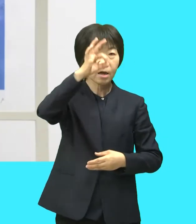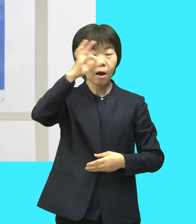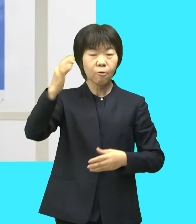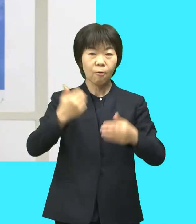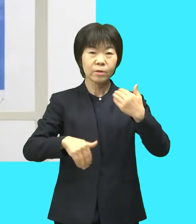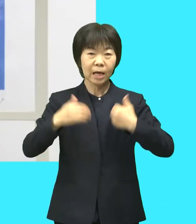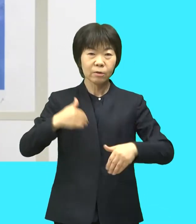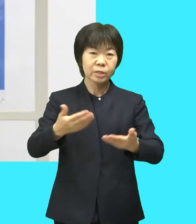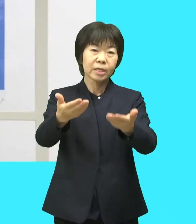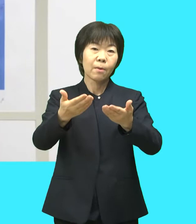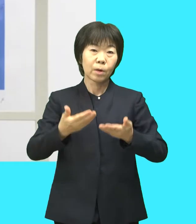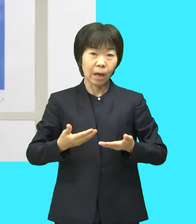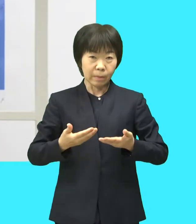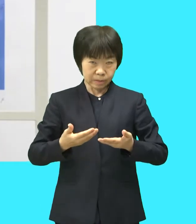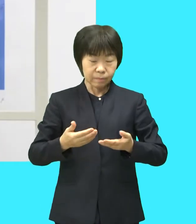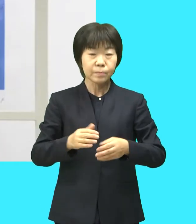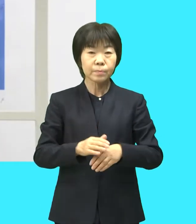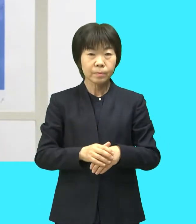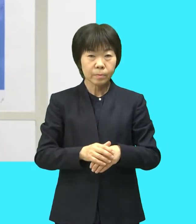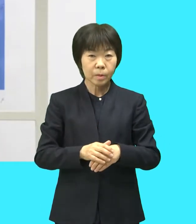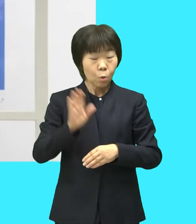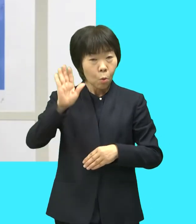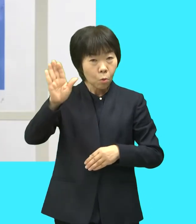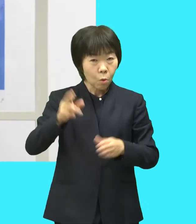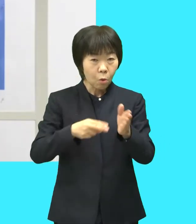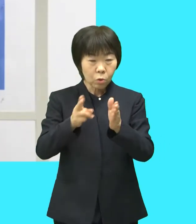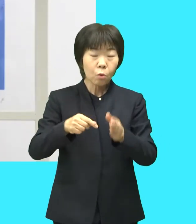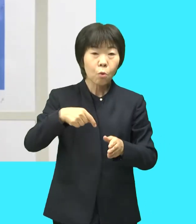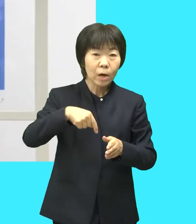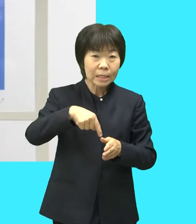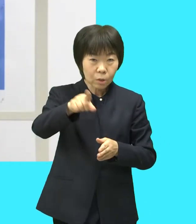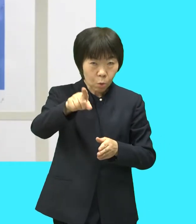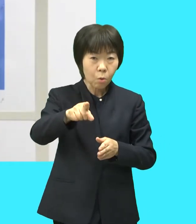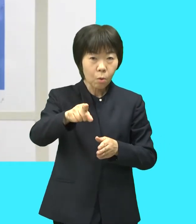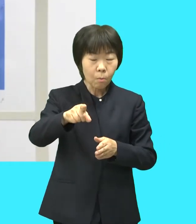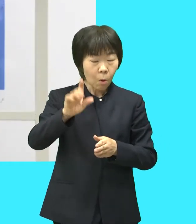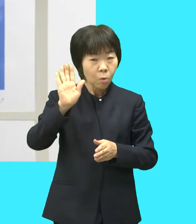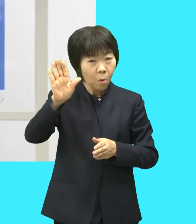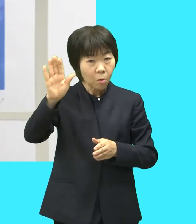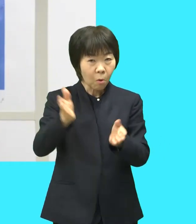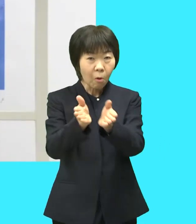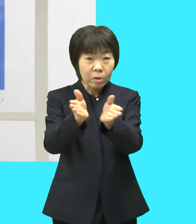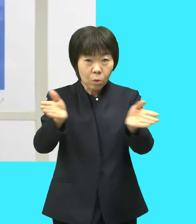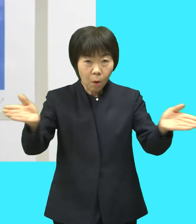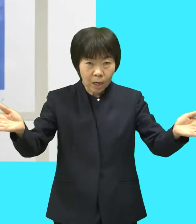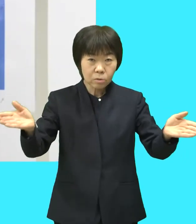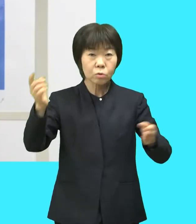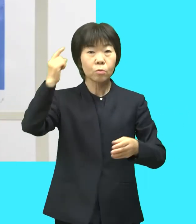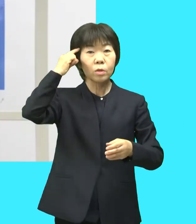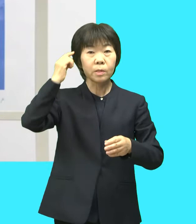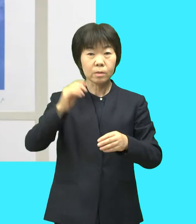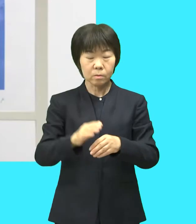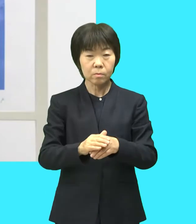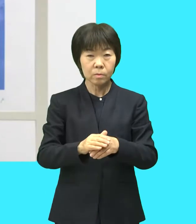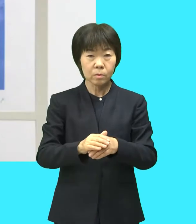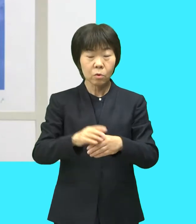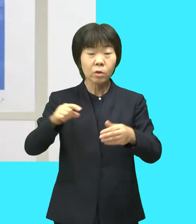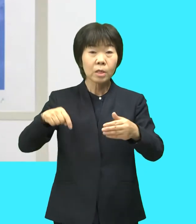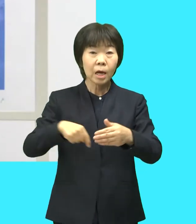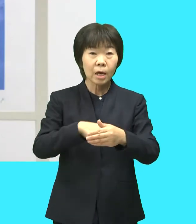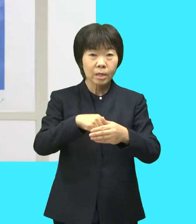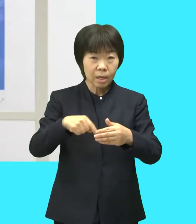けるということになります。今後この GoTo トラベルもある程度こう広がりが出てくると思います。そういう中